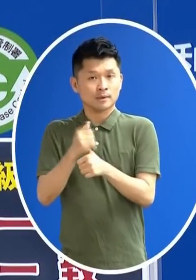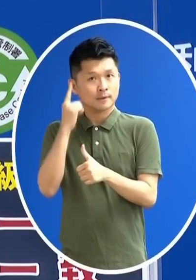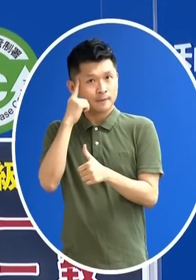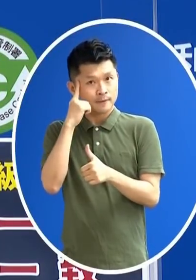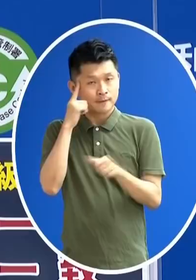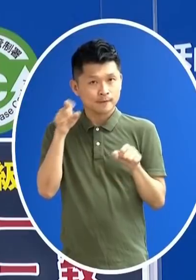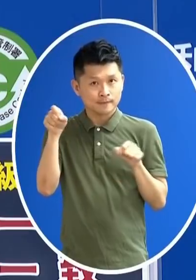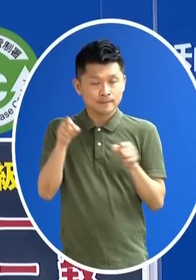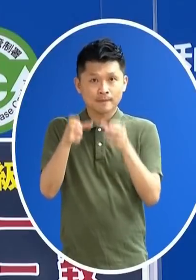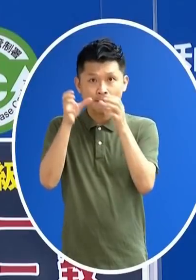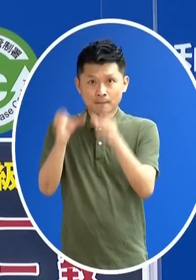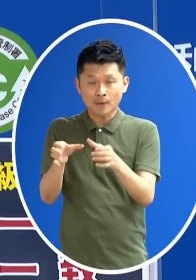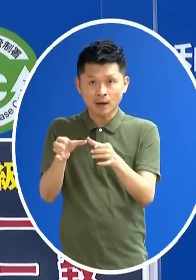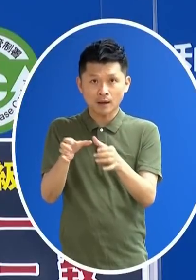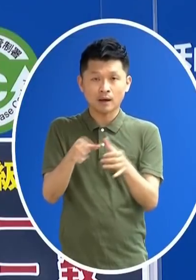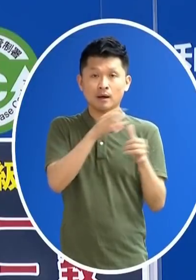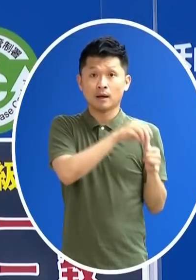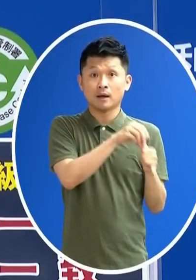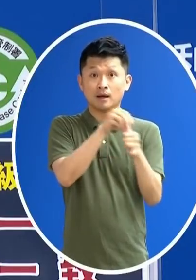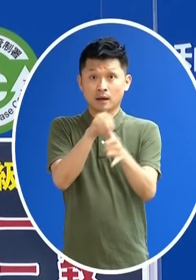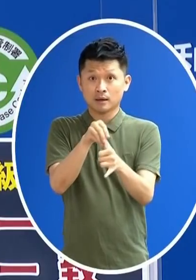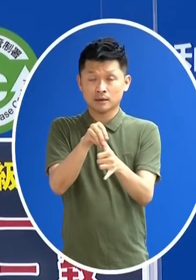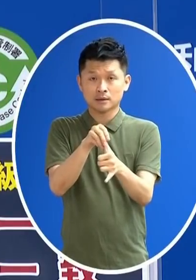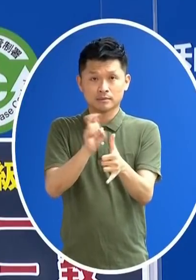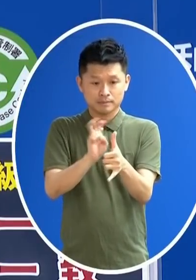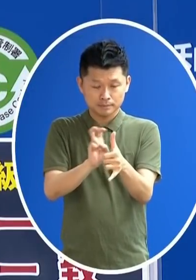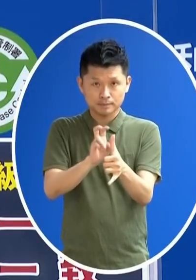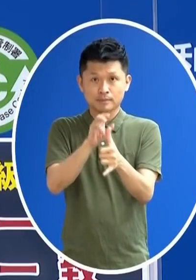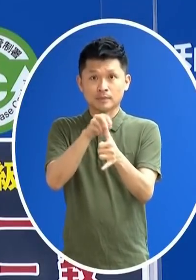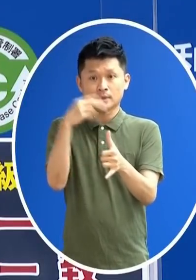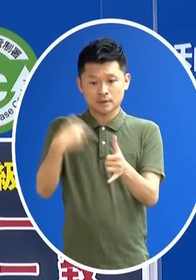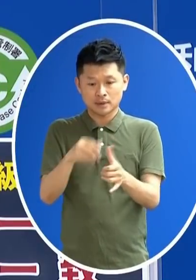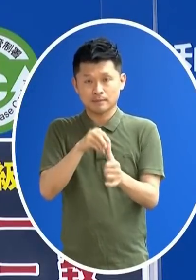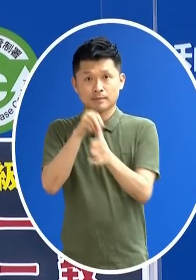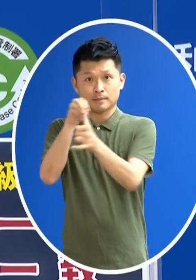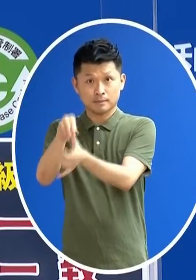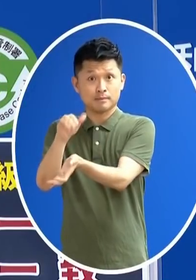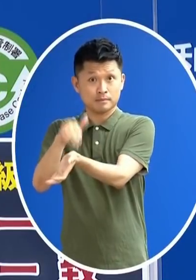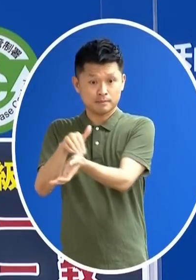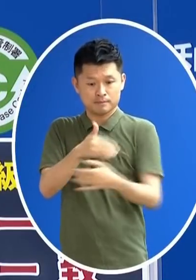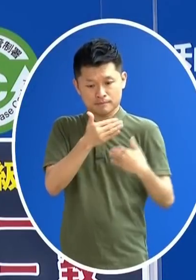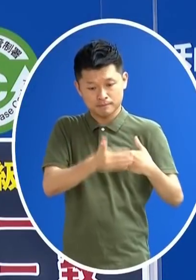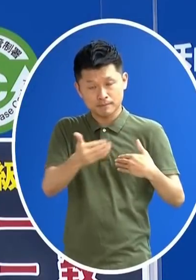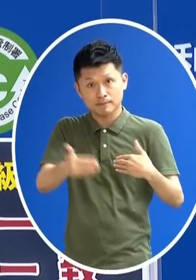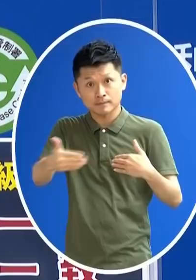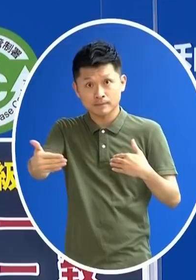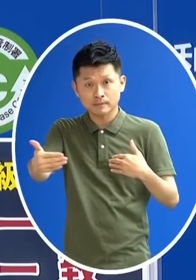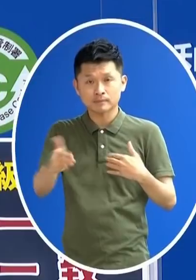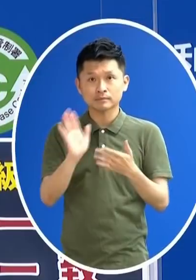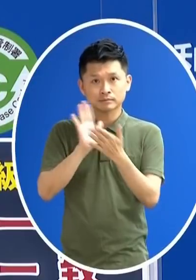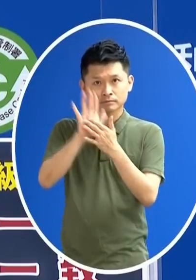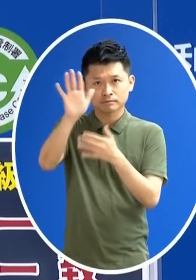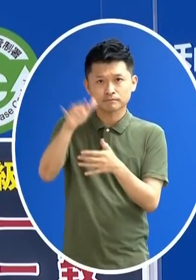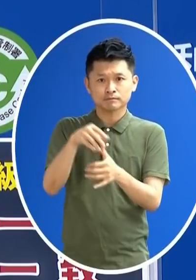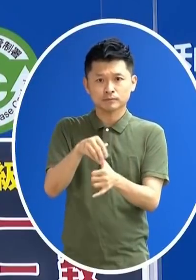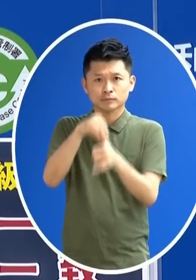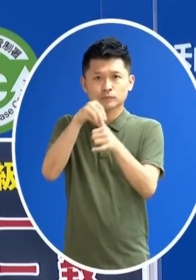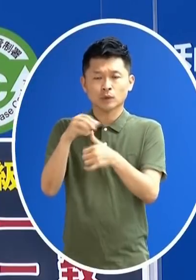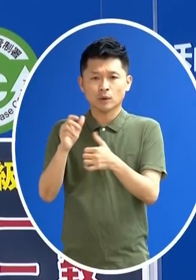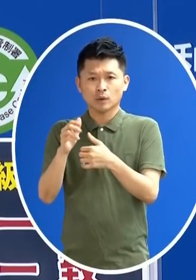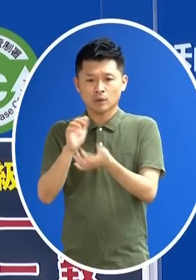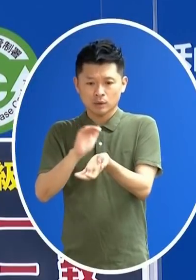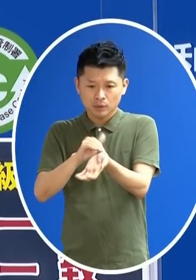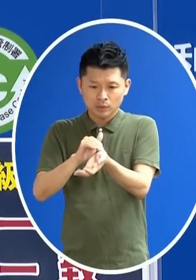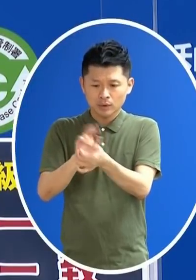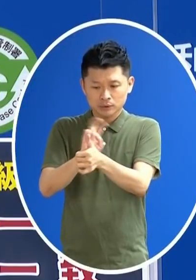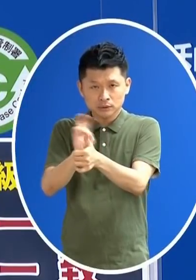为伟阳的民众的为减轻医疗及安置的资源，可先行返家进行居家隔离的这一个部分，那指挥中心会建立一个安置后送就医的标准流程来以利。 后续的救护的安排。那这个部